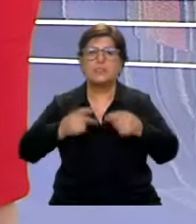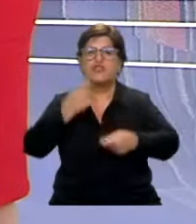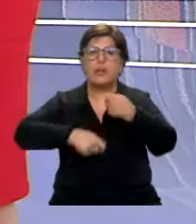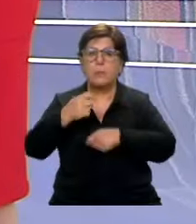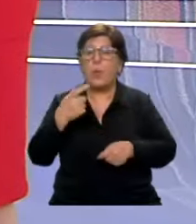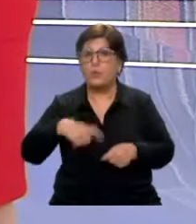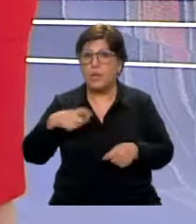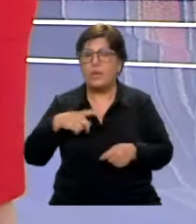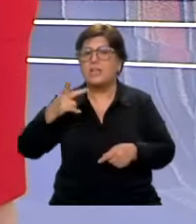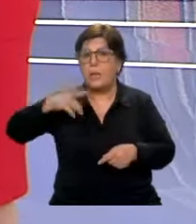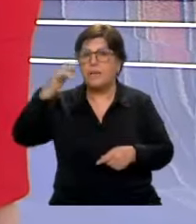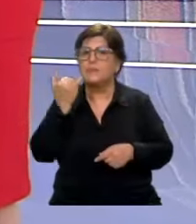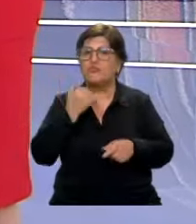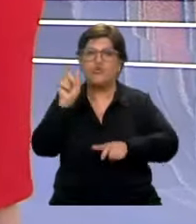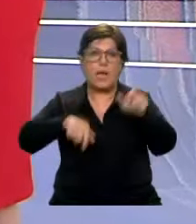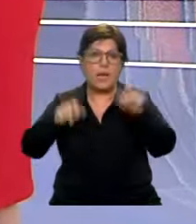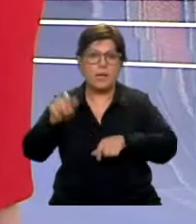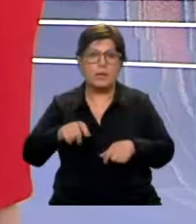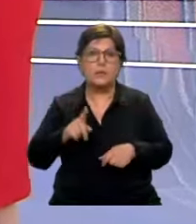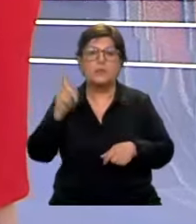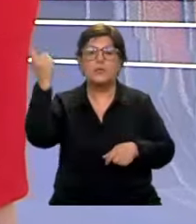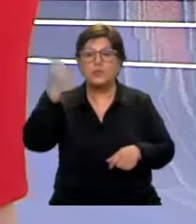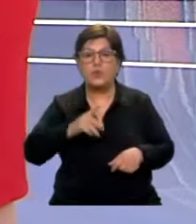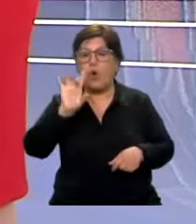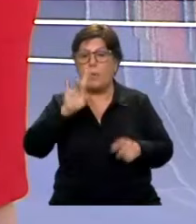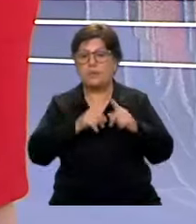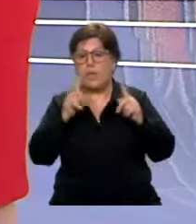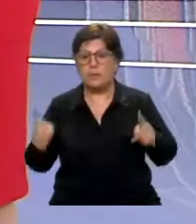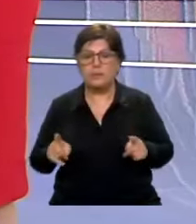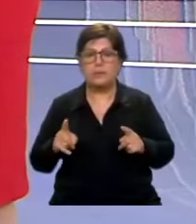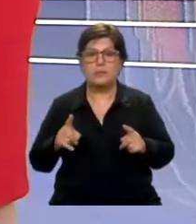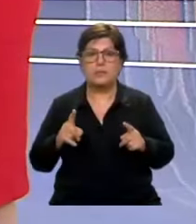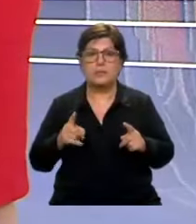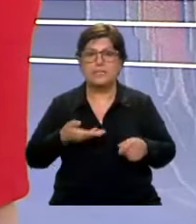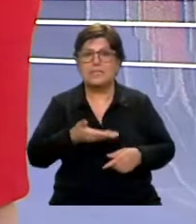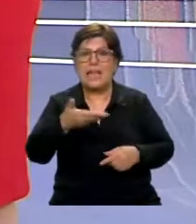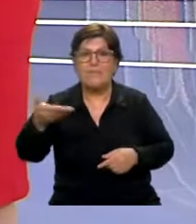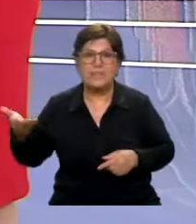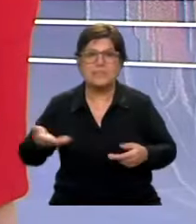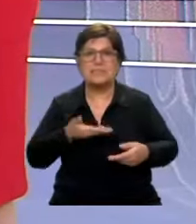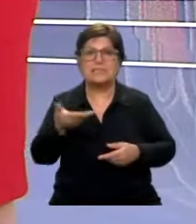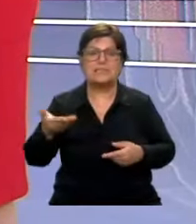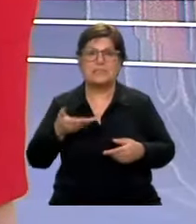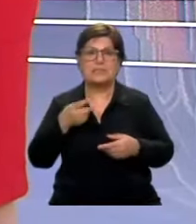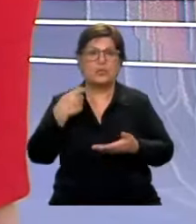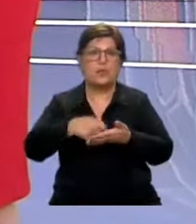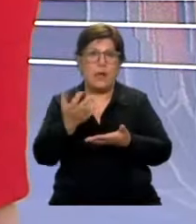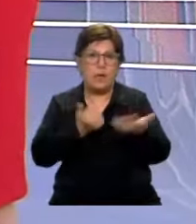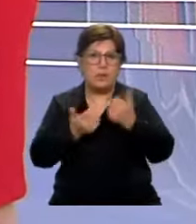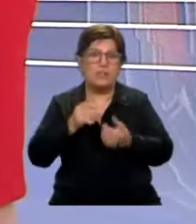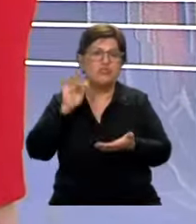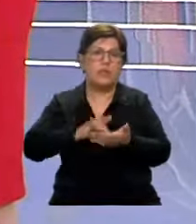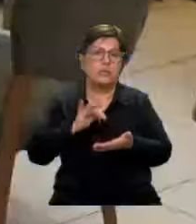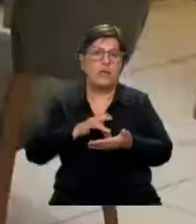işletmelerin özellikle yabancı müşterilerinden %15'e kadar servis ücreti aldığı tespit edildi ve cezai işlem